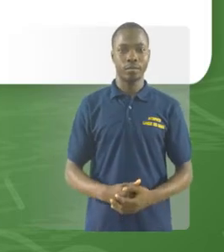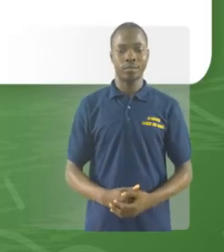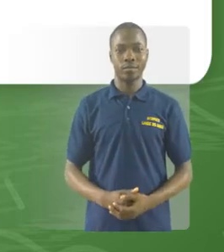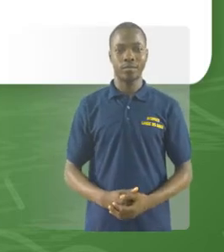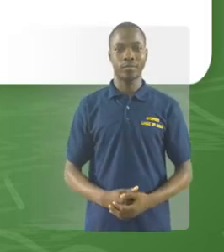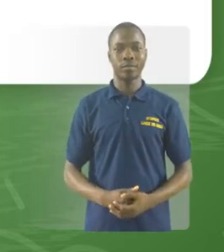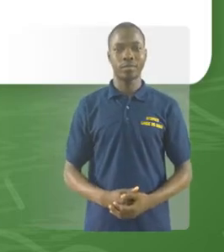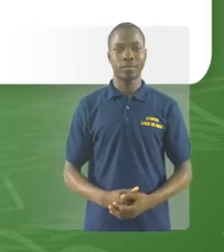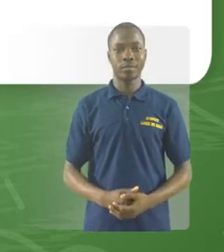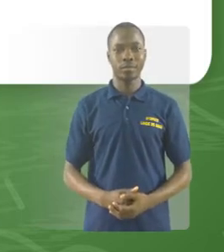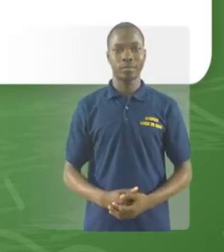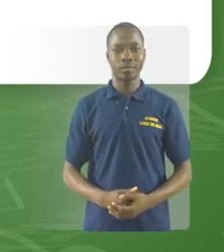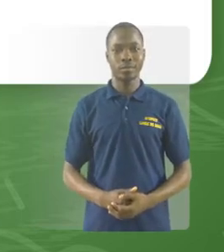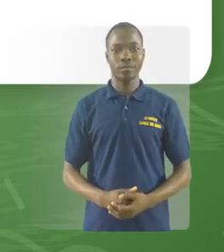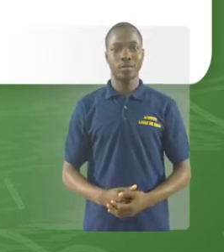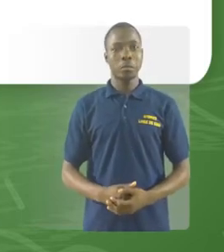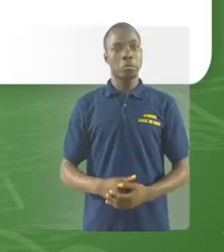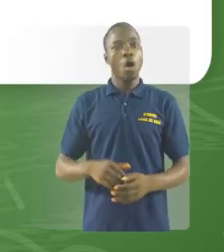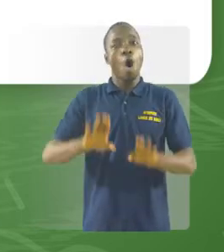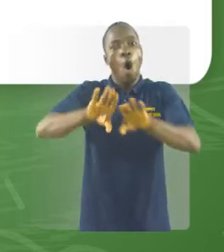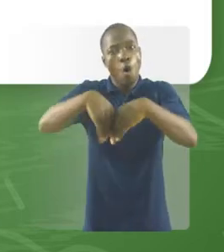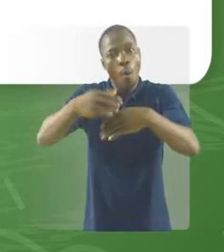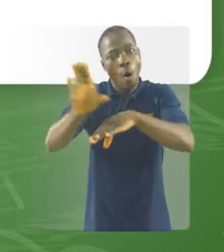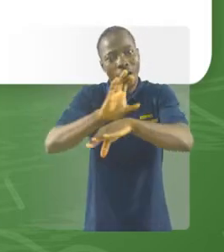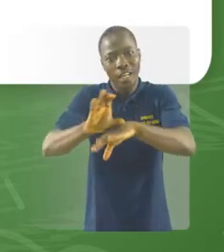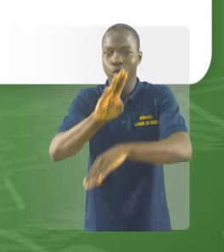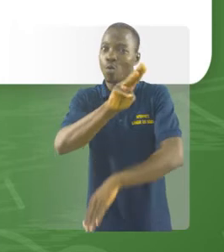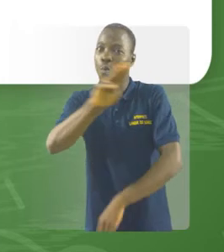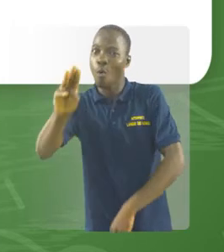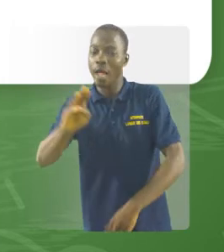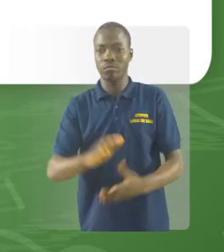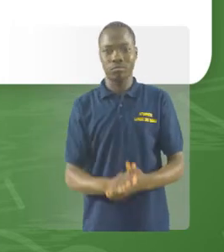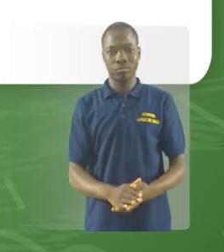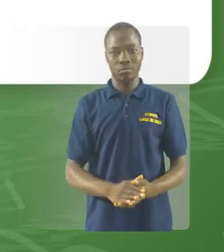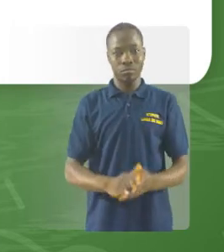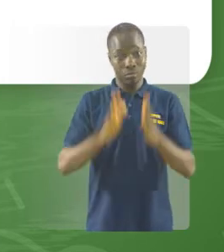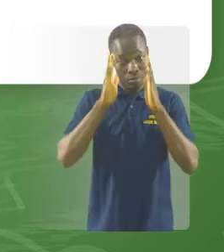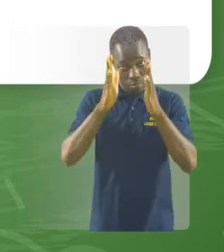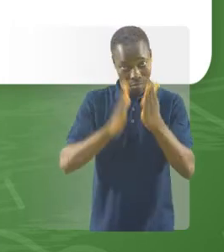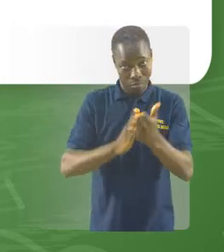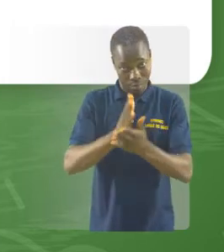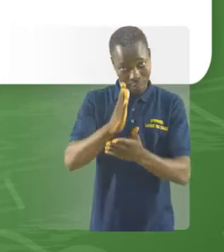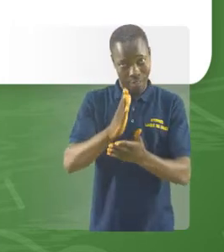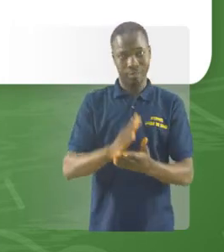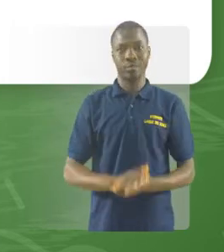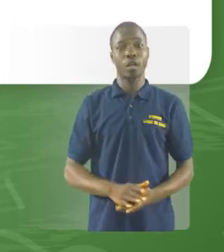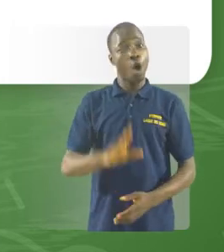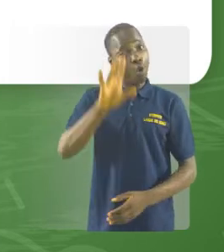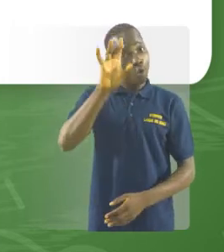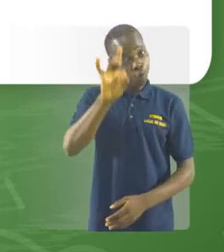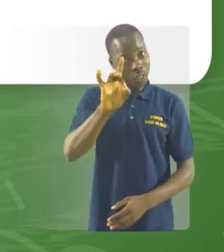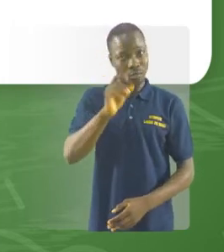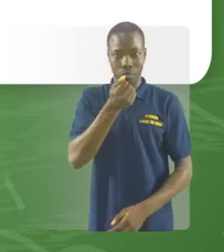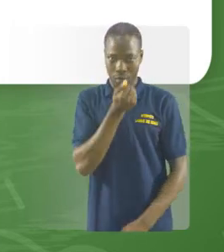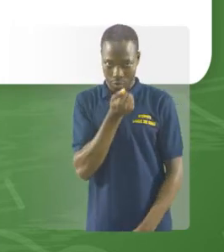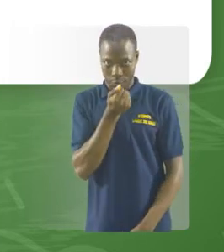Solution. On calcule la moyenne en M de la série des masses des téléphones portables en